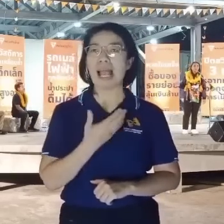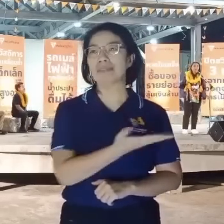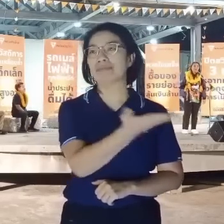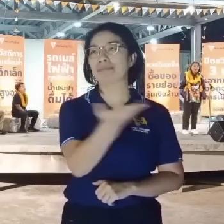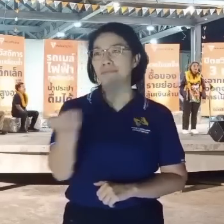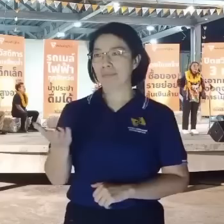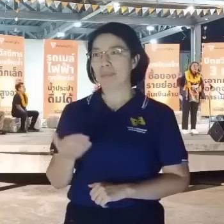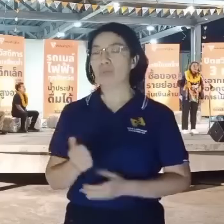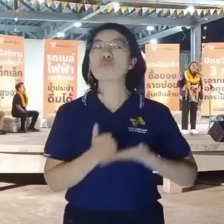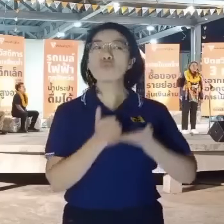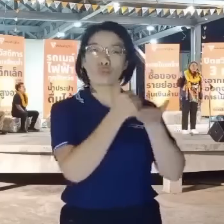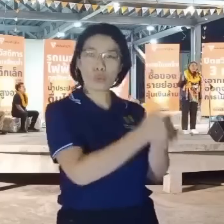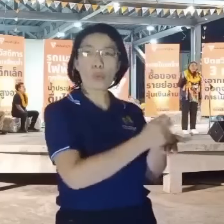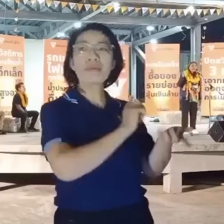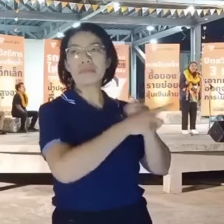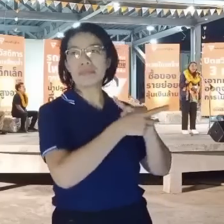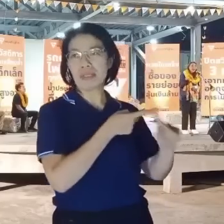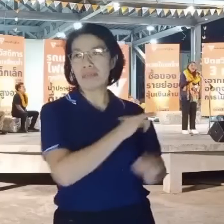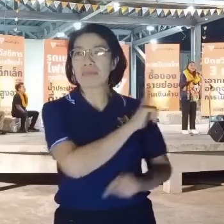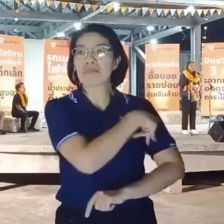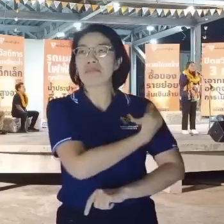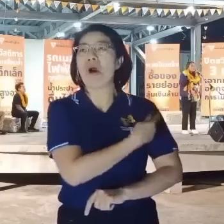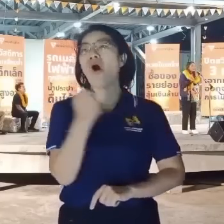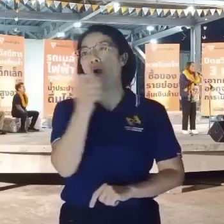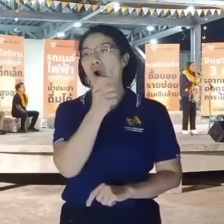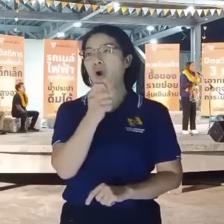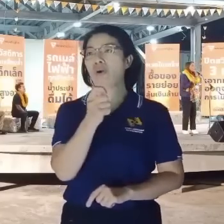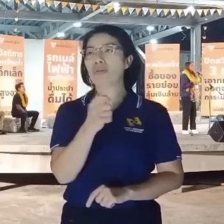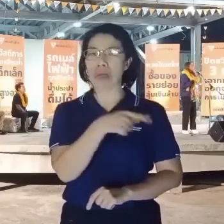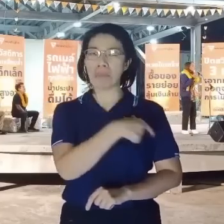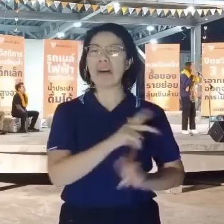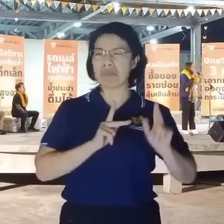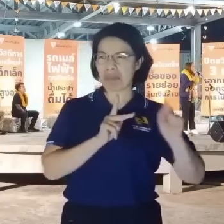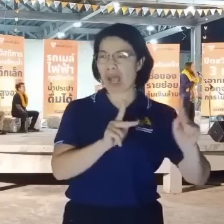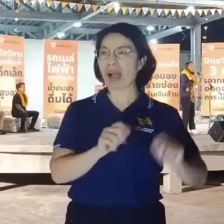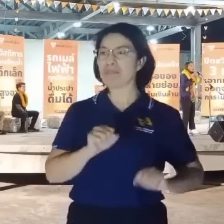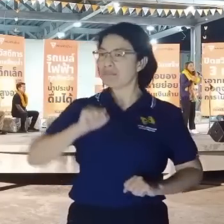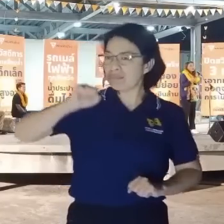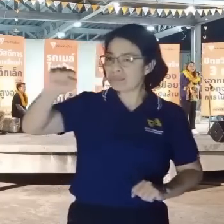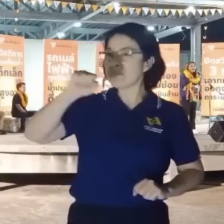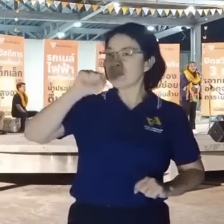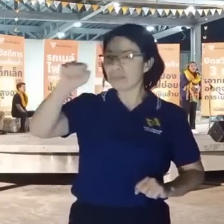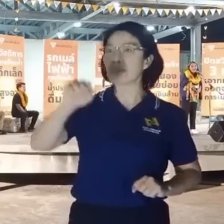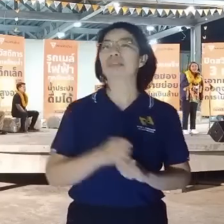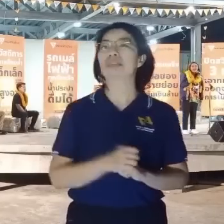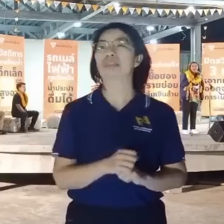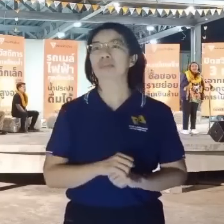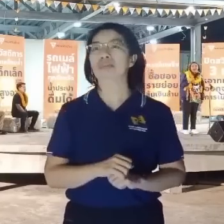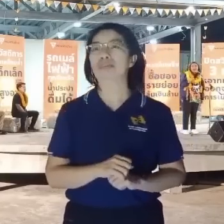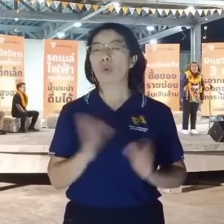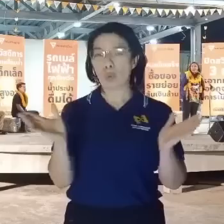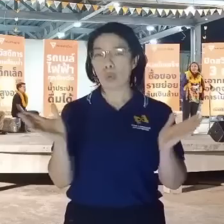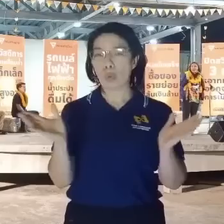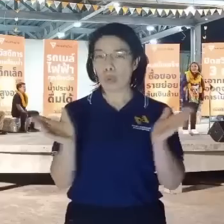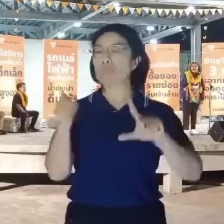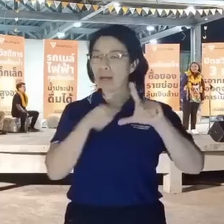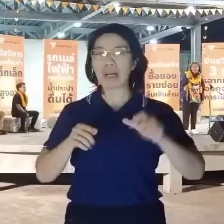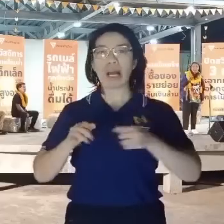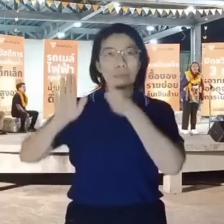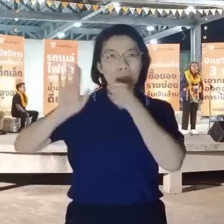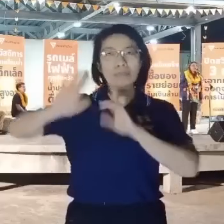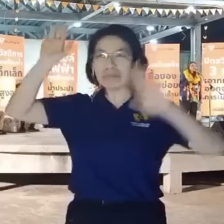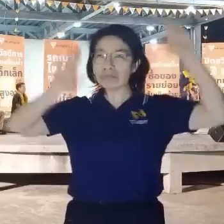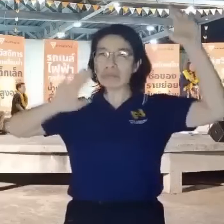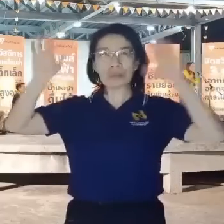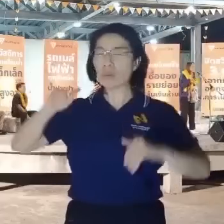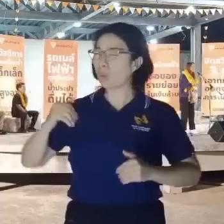คนนี้เพื่อนที่กล้าที่จะสู้กับพวกเราก้าวไกลในสภามาอย่างหนัก